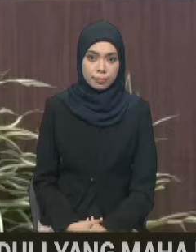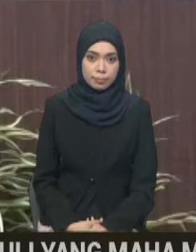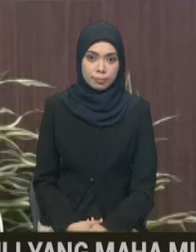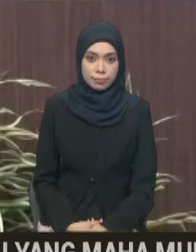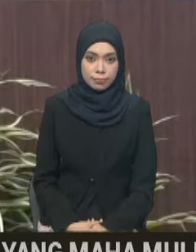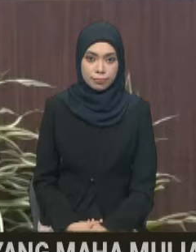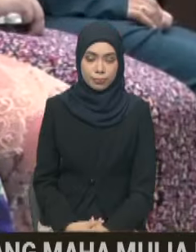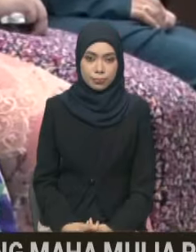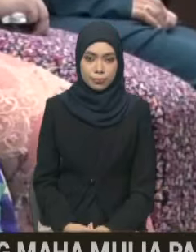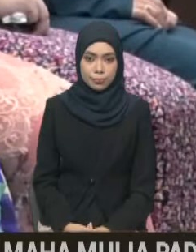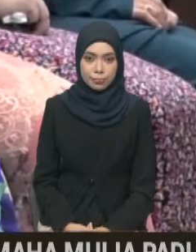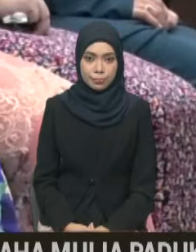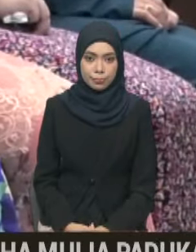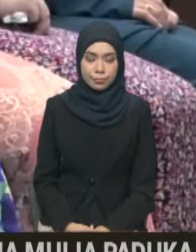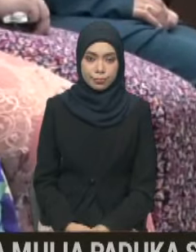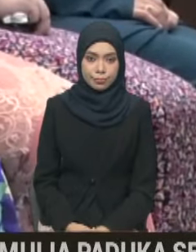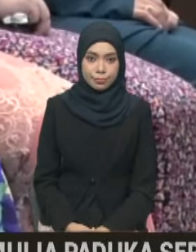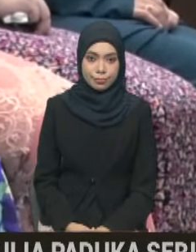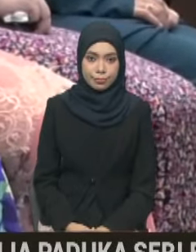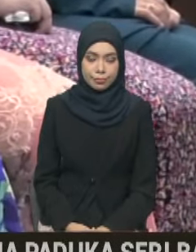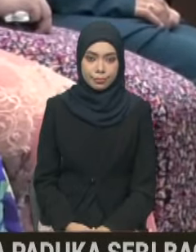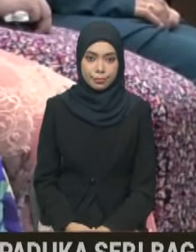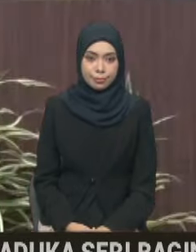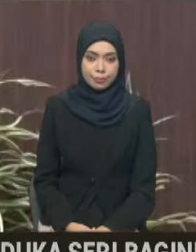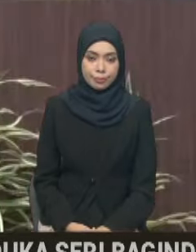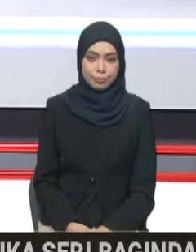ini, tahun demi tahun,